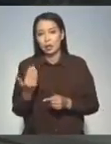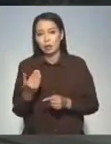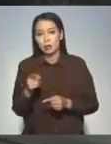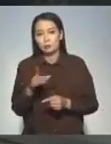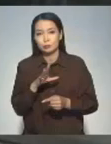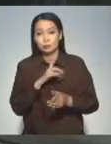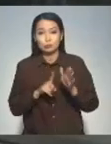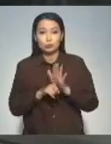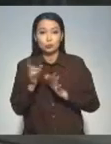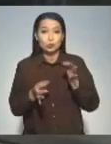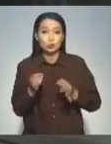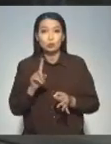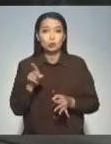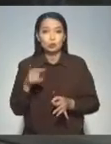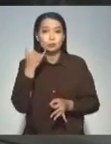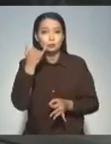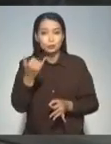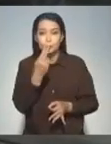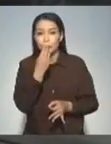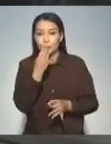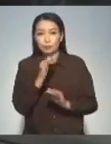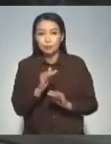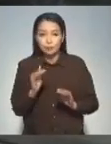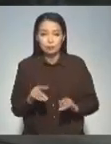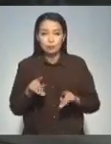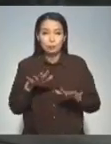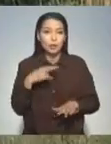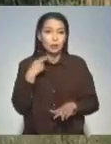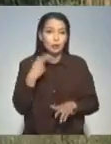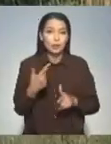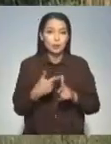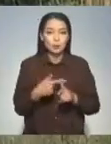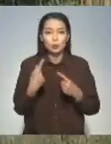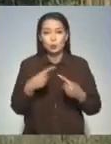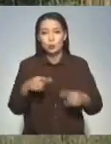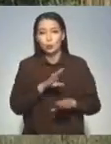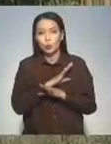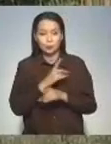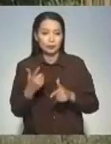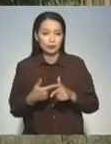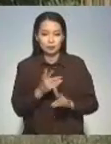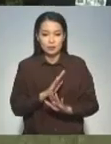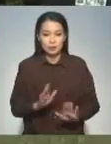был начаться суд за то, что он звонил несовершеннолетней, находясь в тюрьме. Имена других умерших не называются.